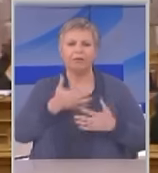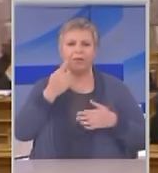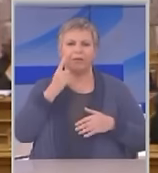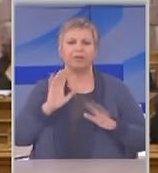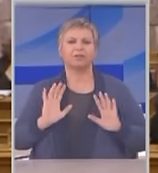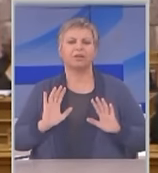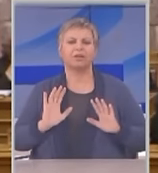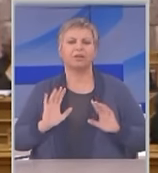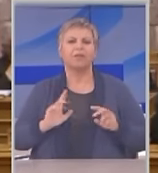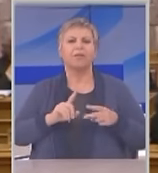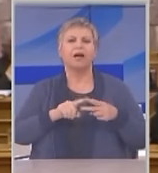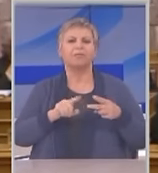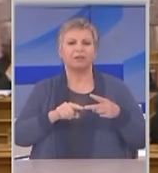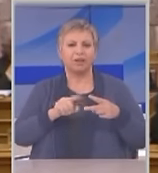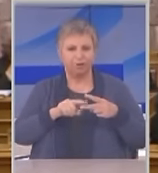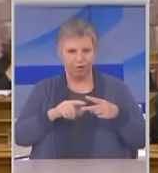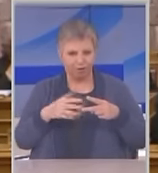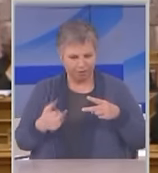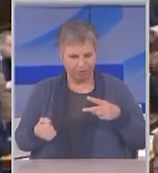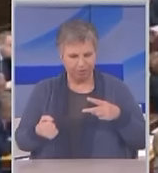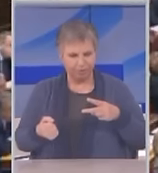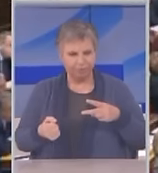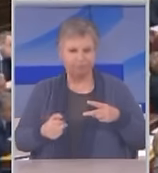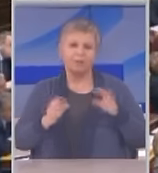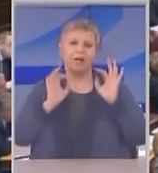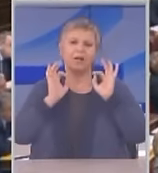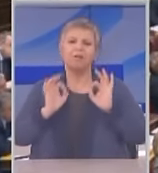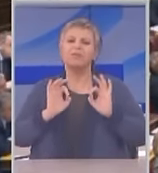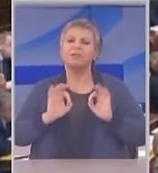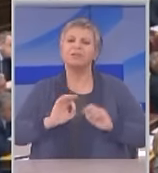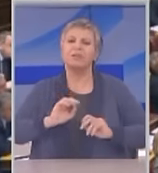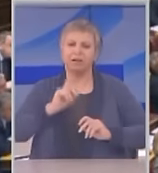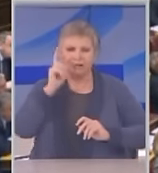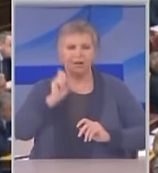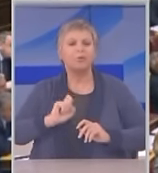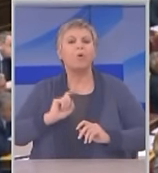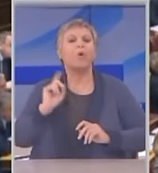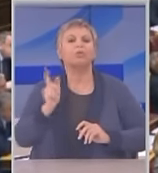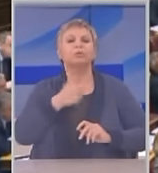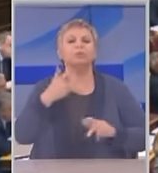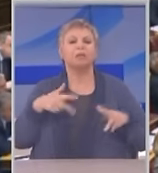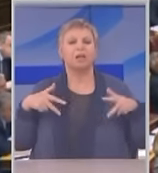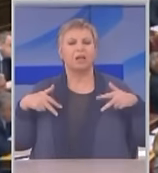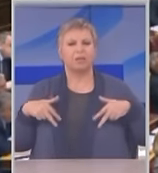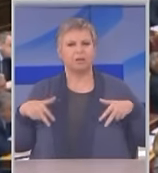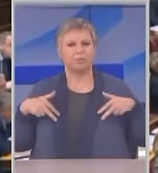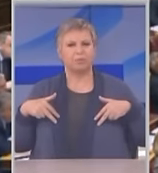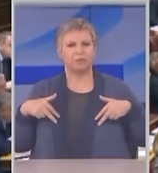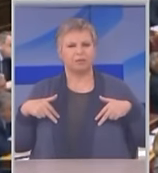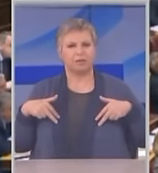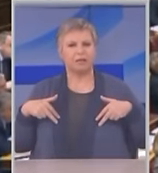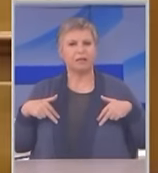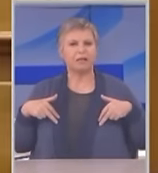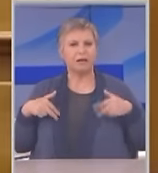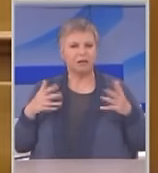Βέβαια, εξ όσων γνωρίζουμε από εσάς που περάσατε από υπουργικά έδρανα, ερασιτεχνισμό σε τέτοια πράγματα δεν